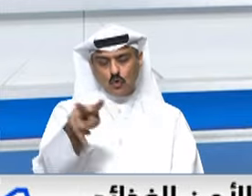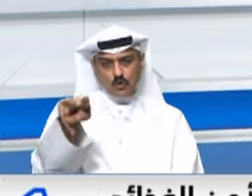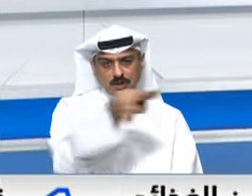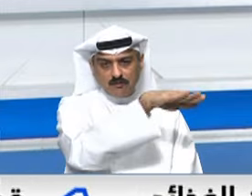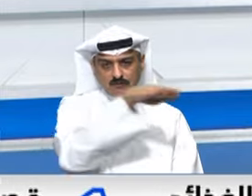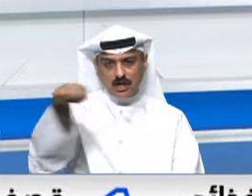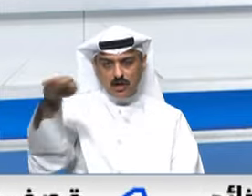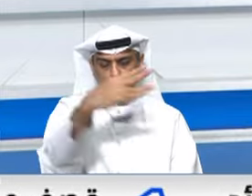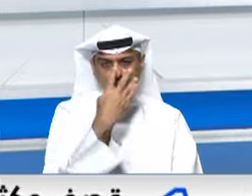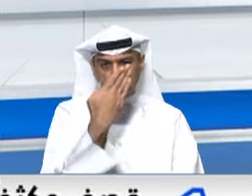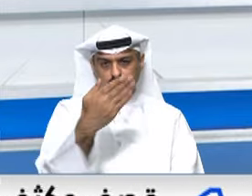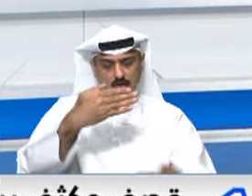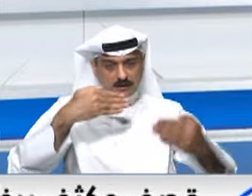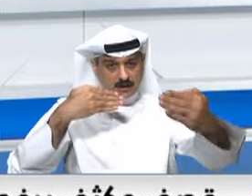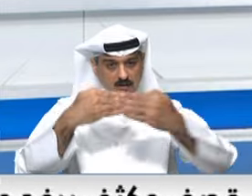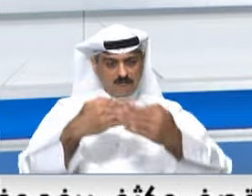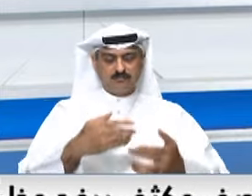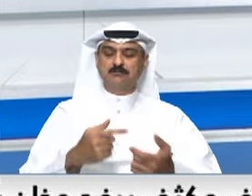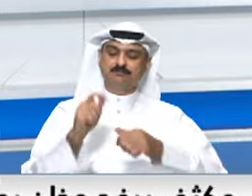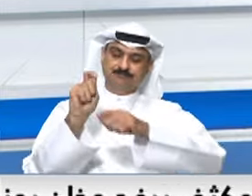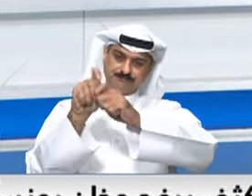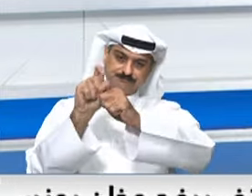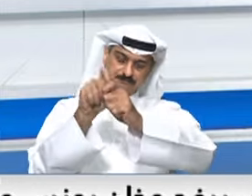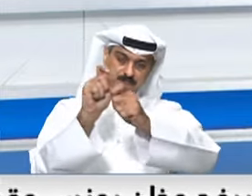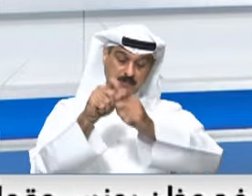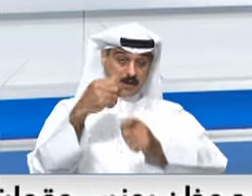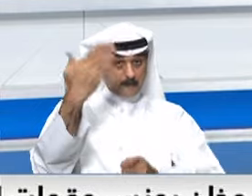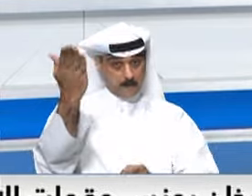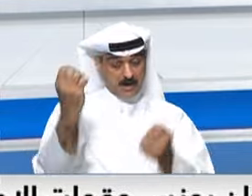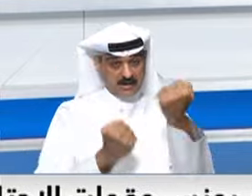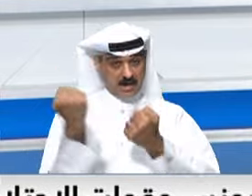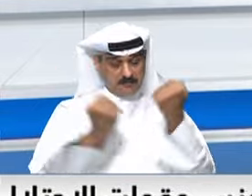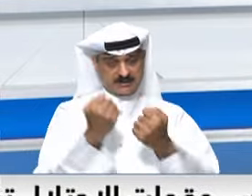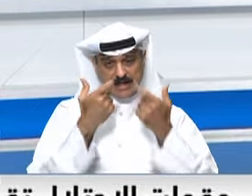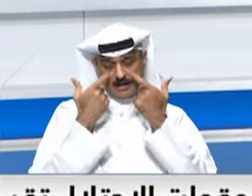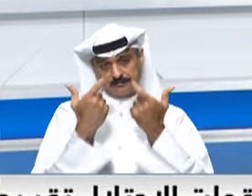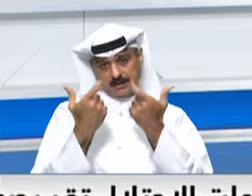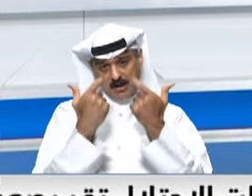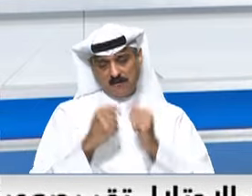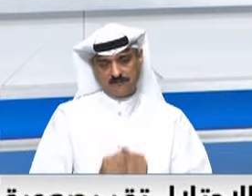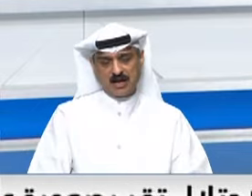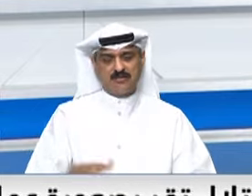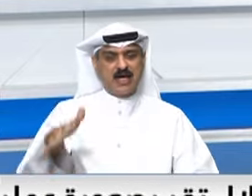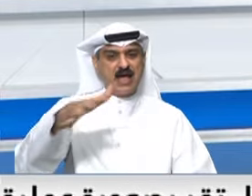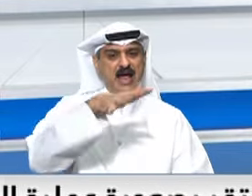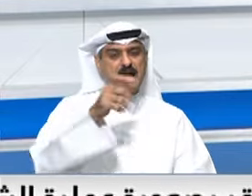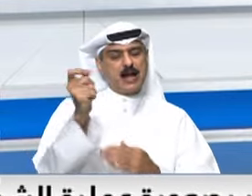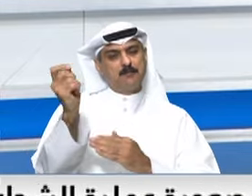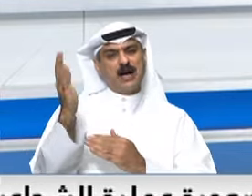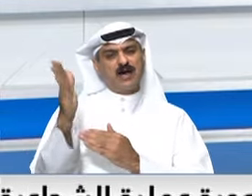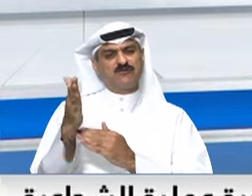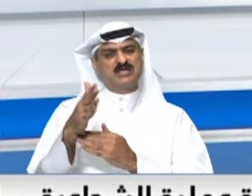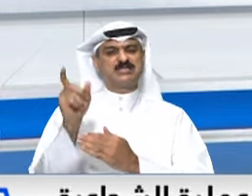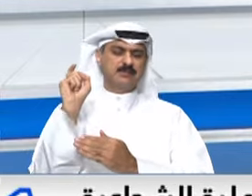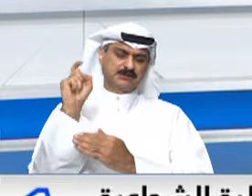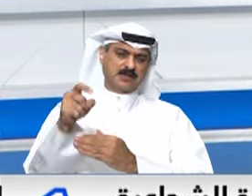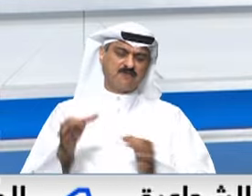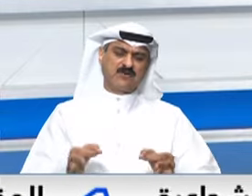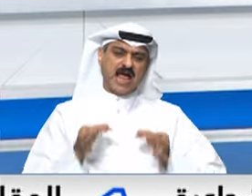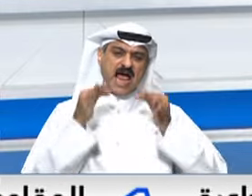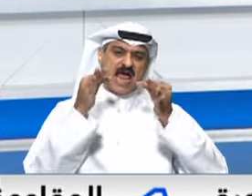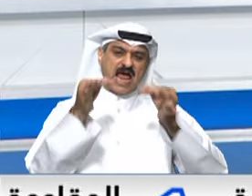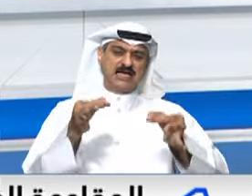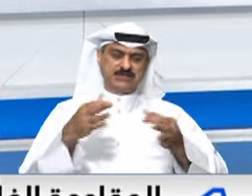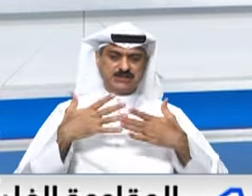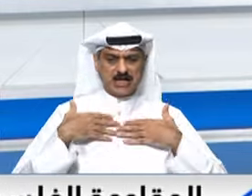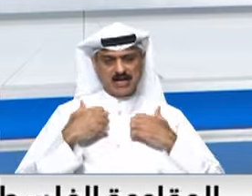ننصح مرة أخرى مرتادي الطرق السريعة أخذ الحذر والحيطة وأيضا مرتادي البحر وخاصة الحداقة تأجيل أي نشاط